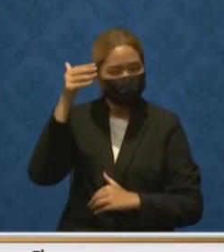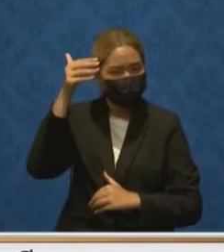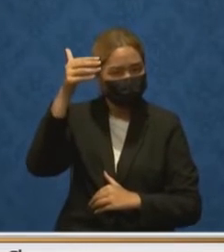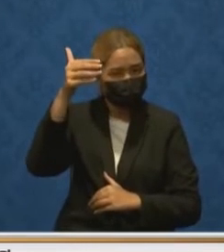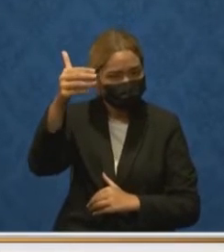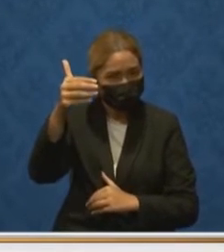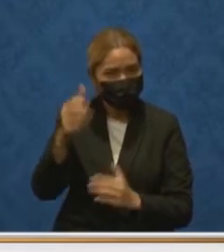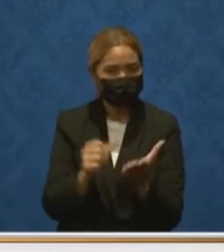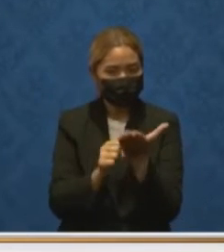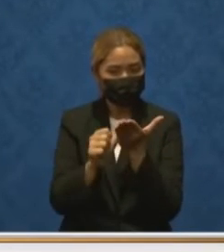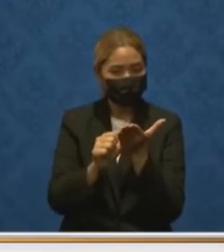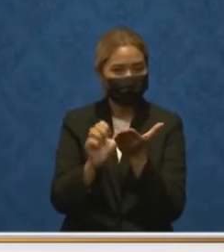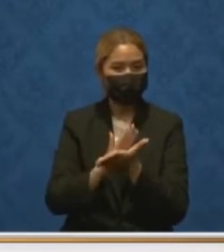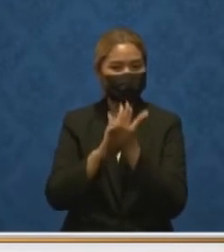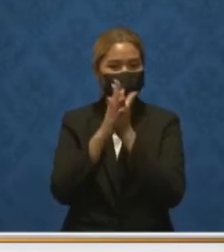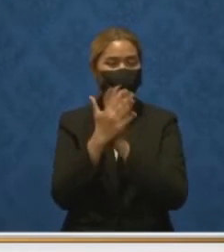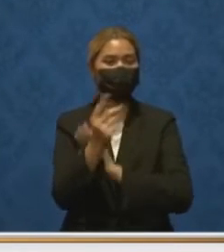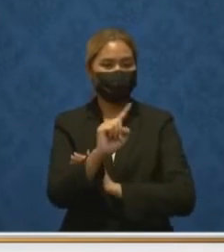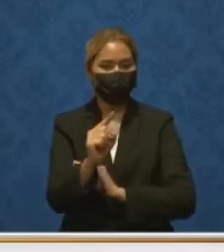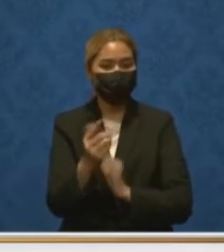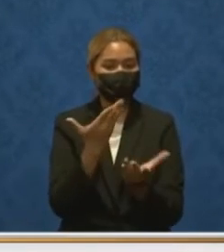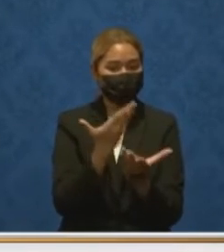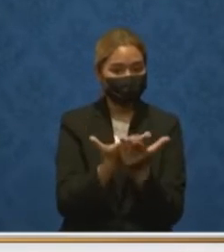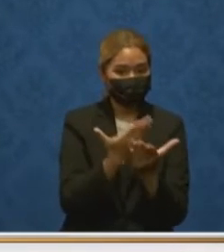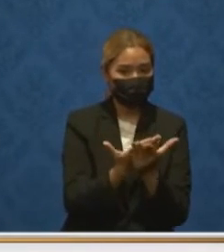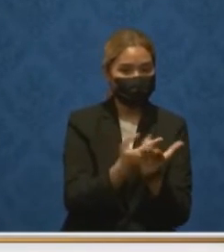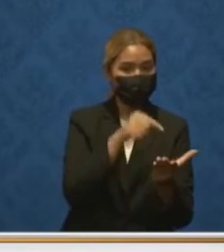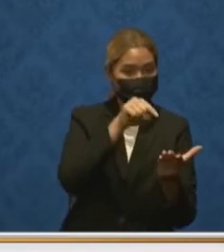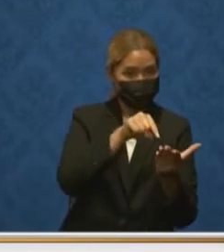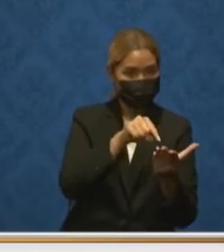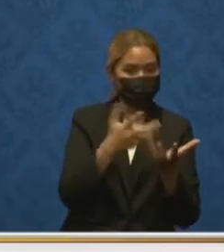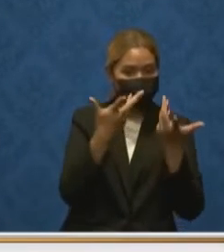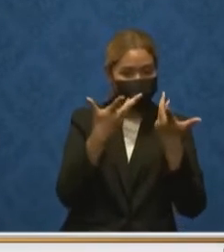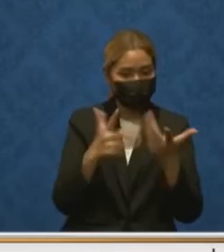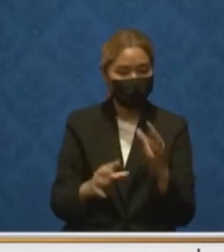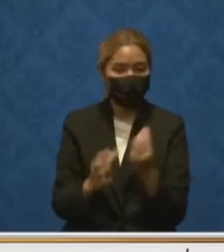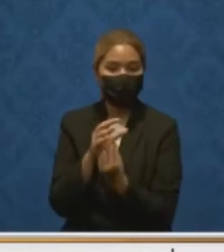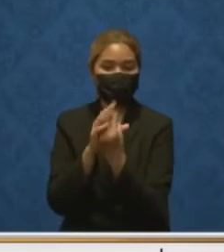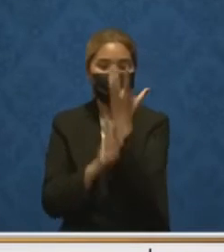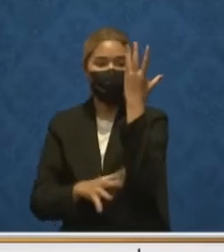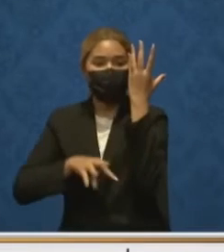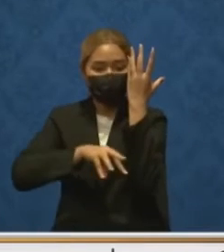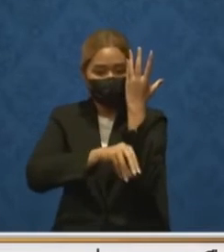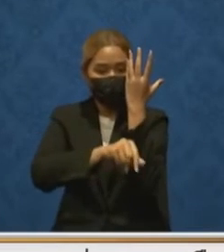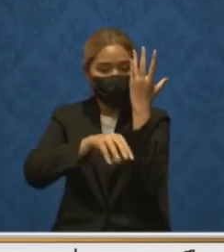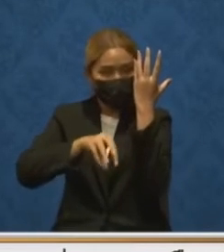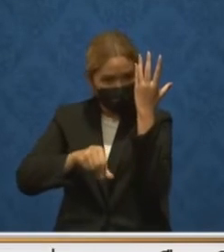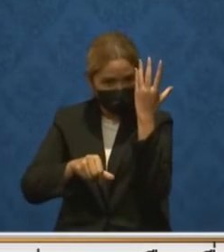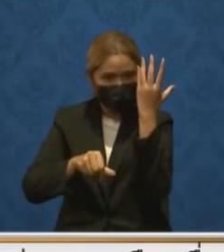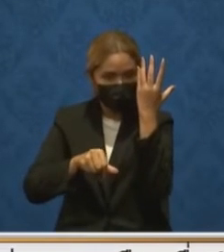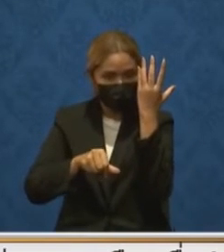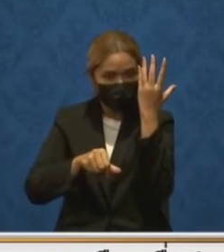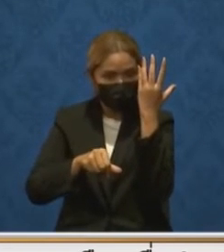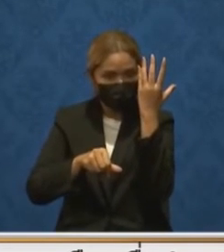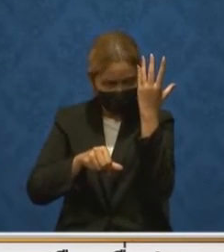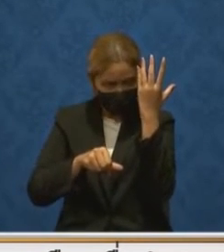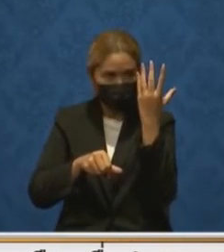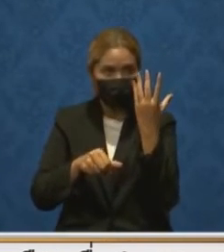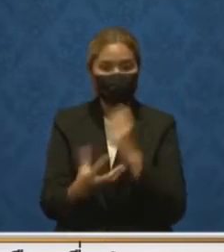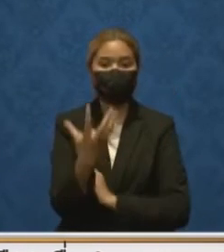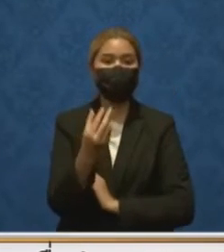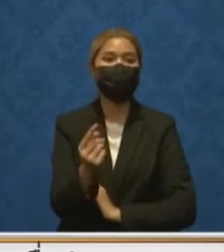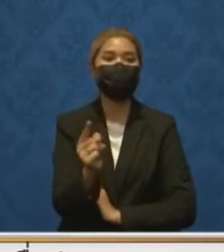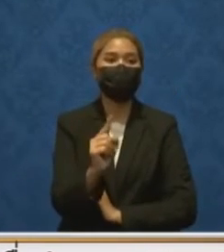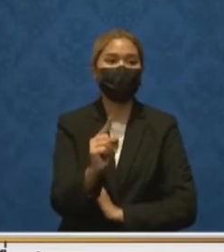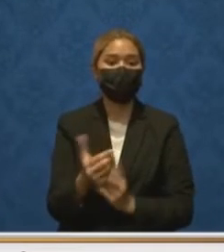นอกจากต้องแก้ปัญหาเรื่องราคาต้องมาแ้ปัญหาเรื่องปุยขาดอีกแล้วมนจะซ้ำซ้อนหอดูการผลิตใหม่ของเก